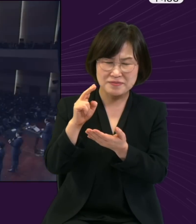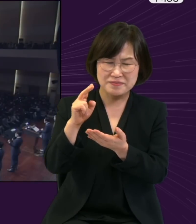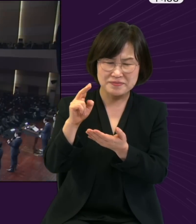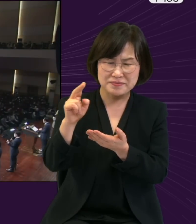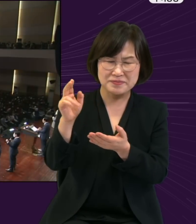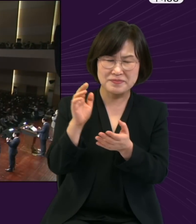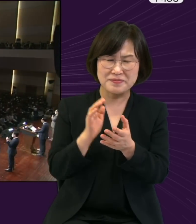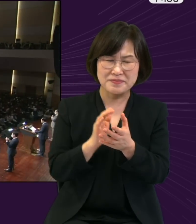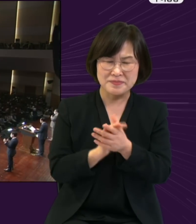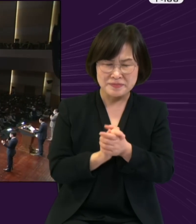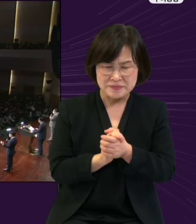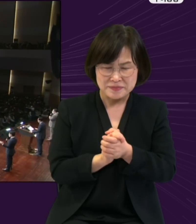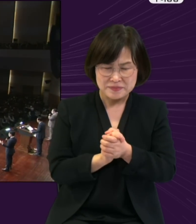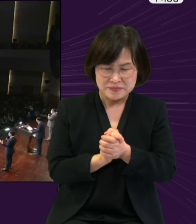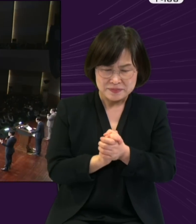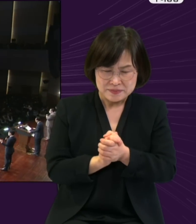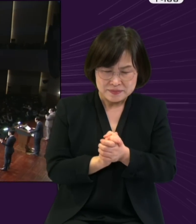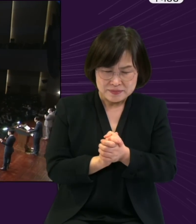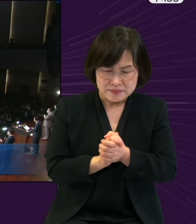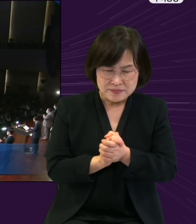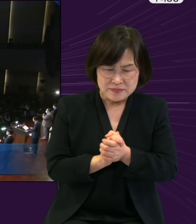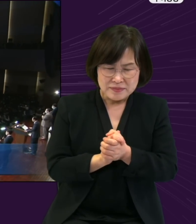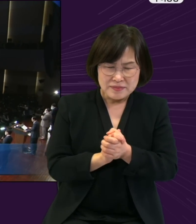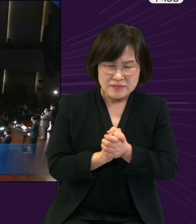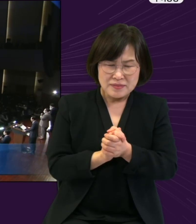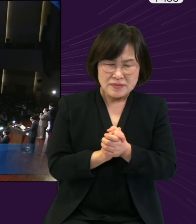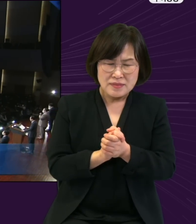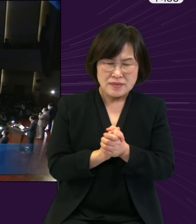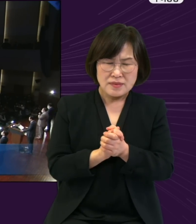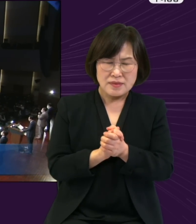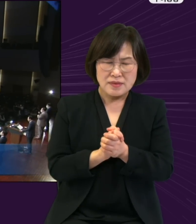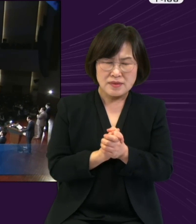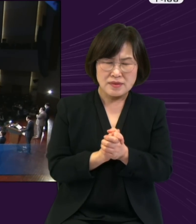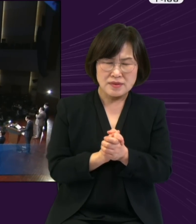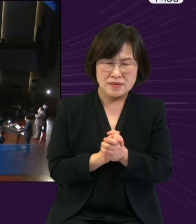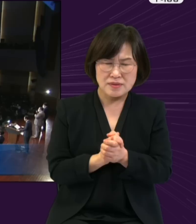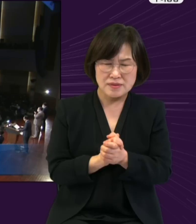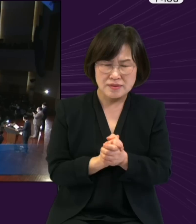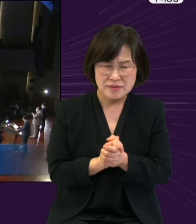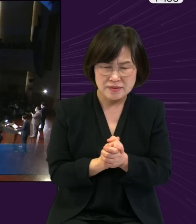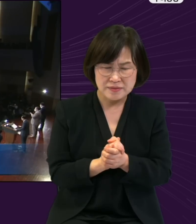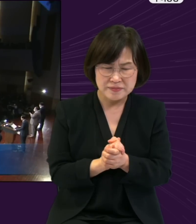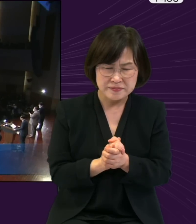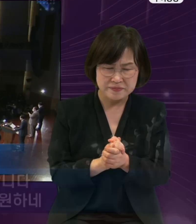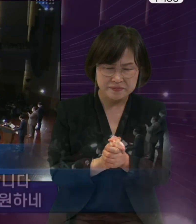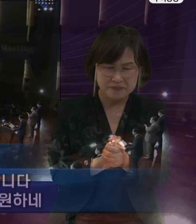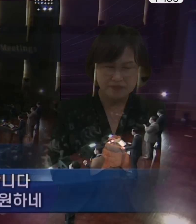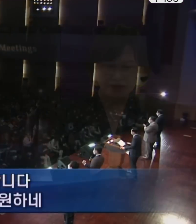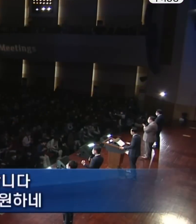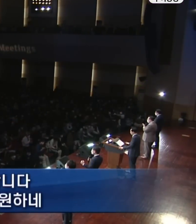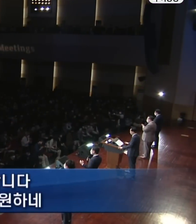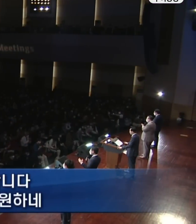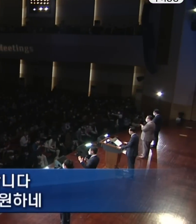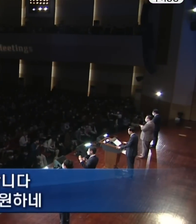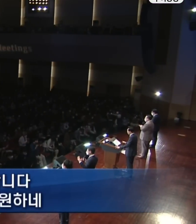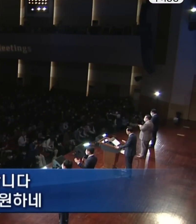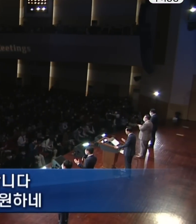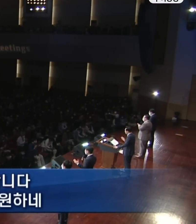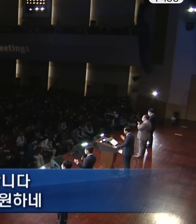살아계시고 참되신 우리 아버지 하나님, 감사합니다. 우리 이현숙 선교사님을